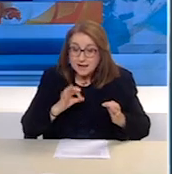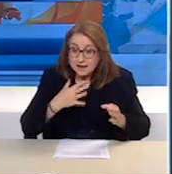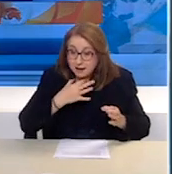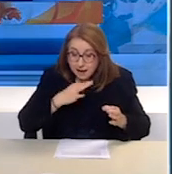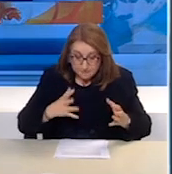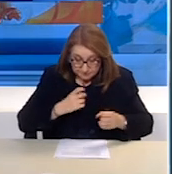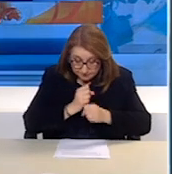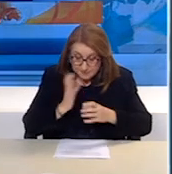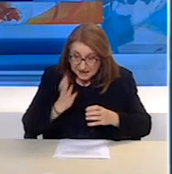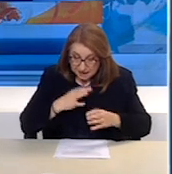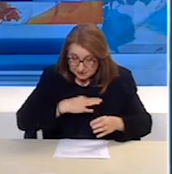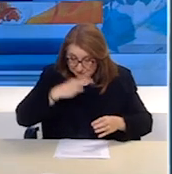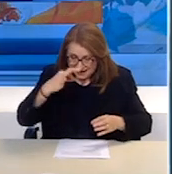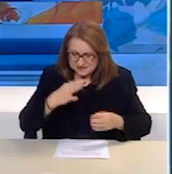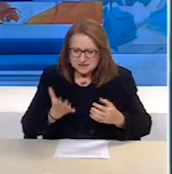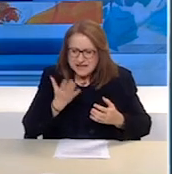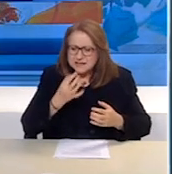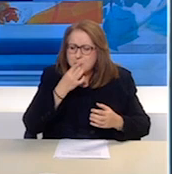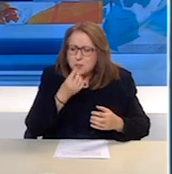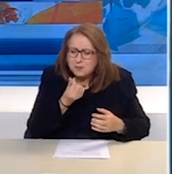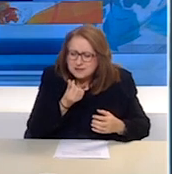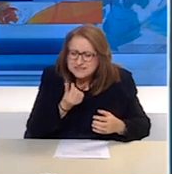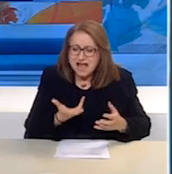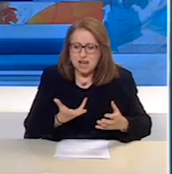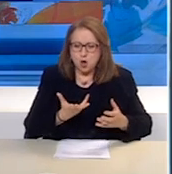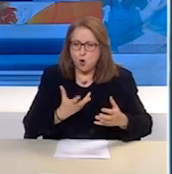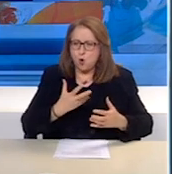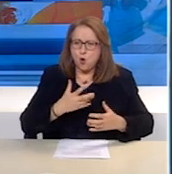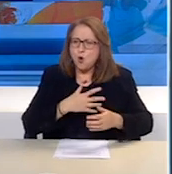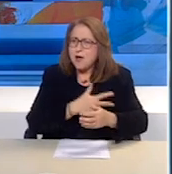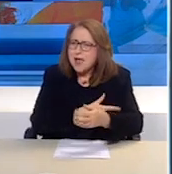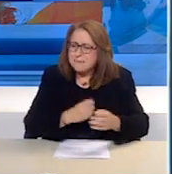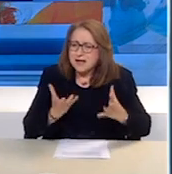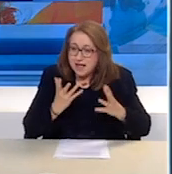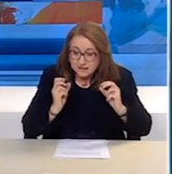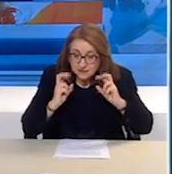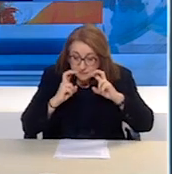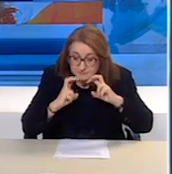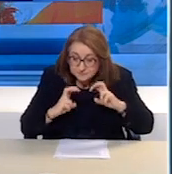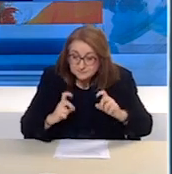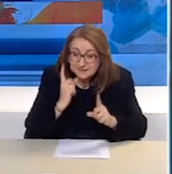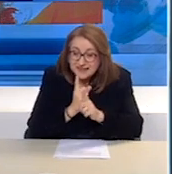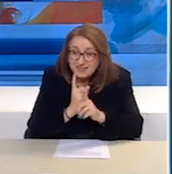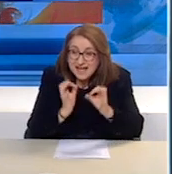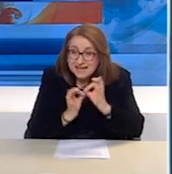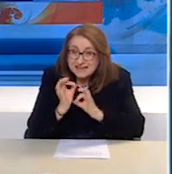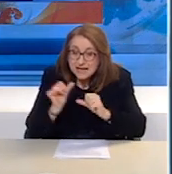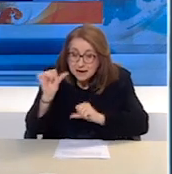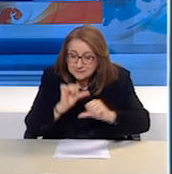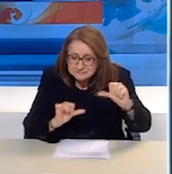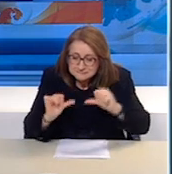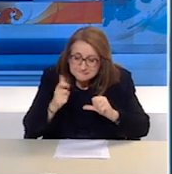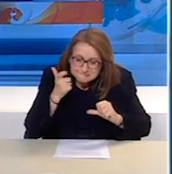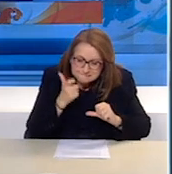κάνεις καλλιέργεια σε ειδικά κύτταρα. Υπό ειδικές συνθήκες βιοασφάλειας, πολύ υψηλές συνθήκες βιοασφάλειας. Τέτοια πειράματα έχουν γίνει στη